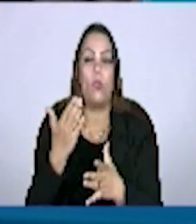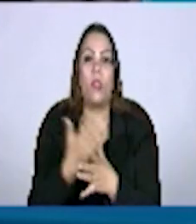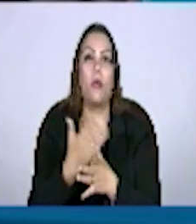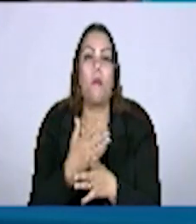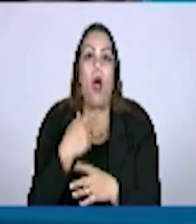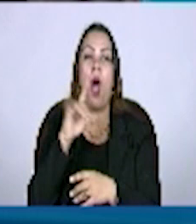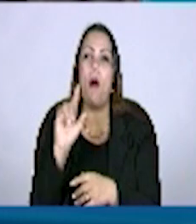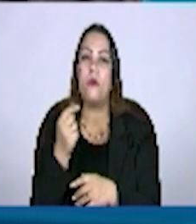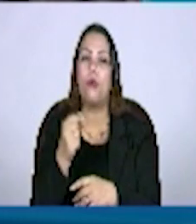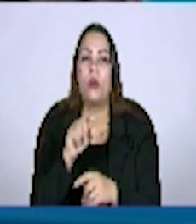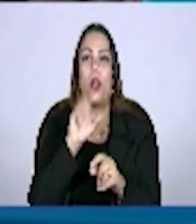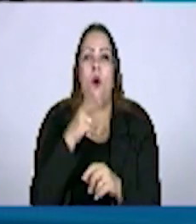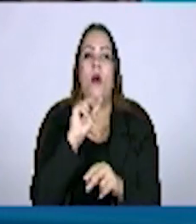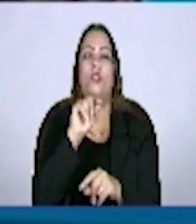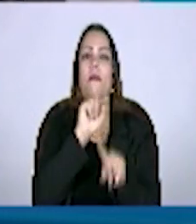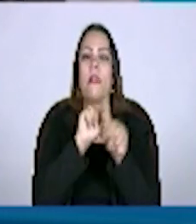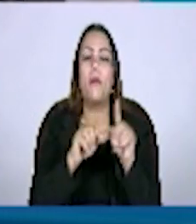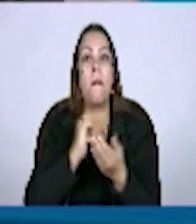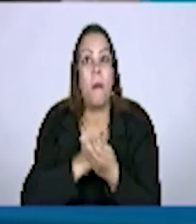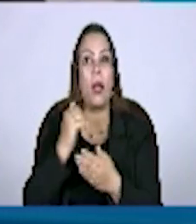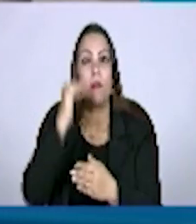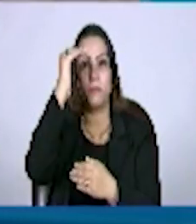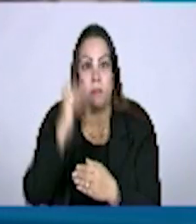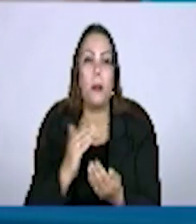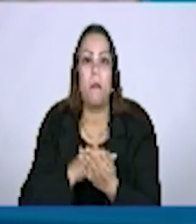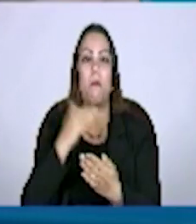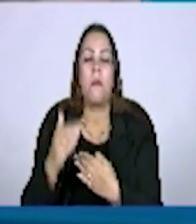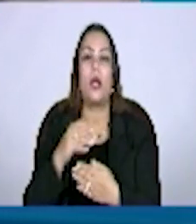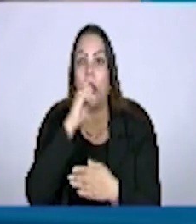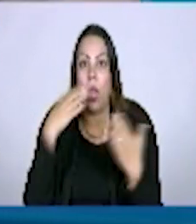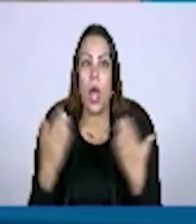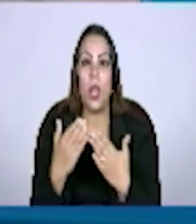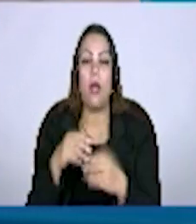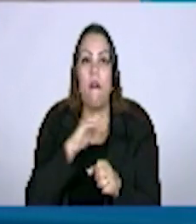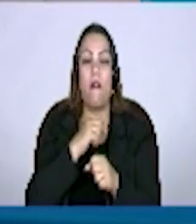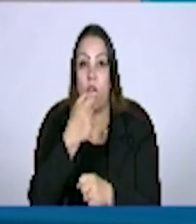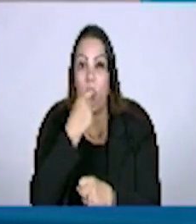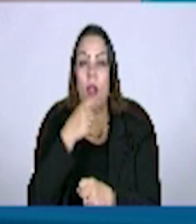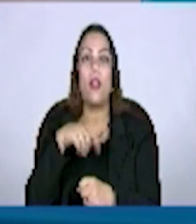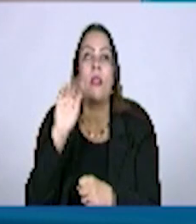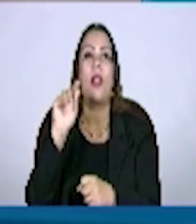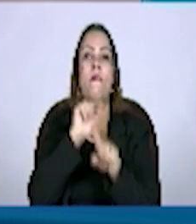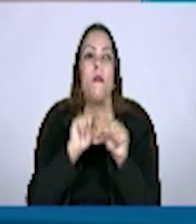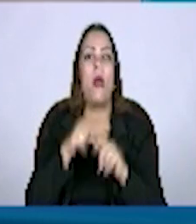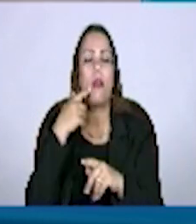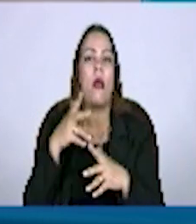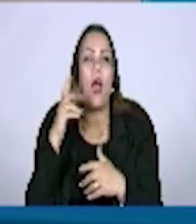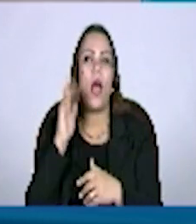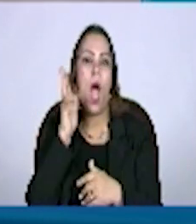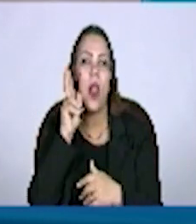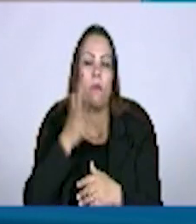ل 20% ثم ل ذلك تخفيضات بعد عيد الفطر تصل الى 30% ده كلام كان متداول في وسائل